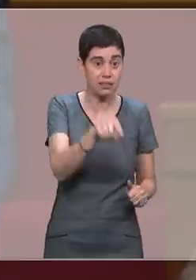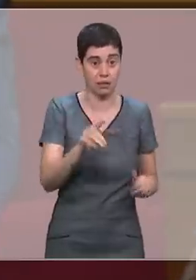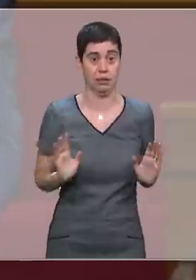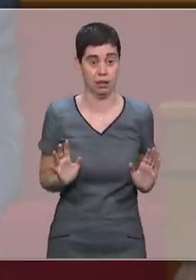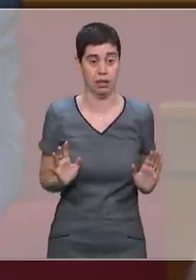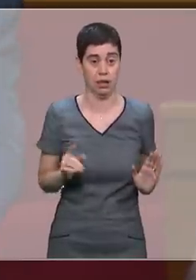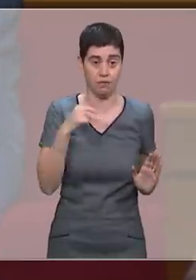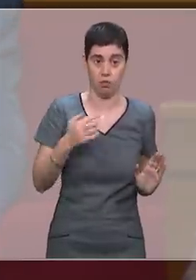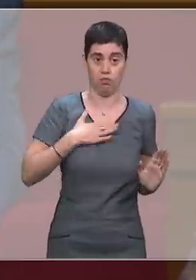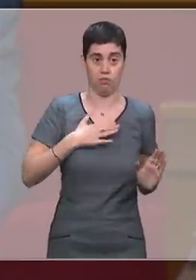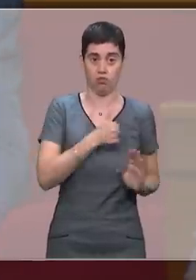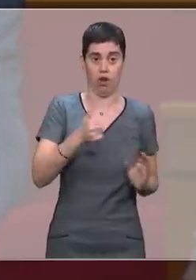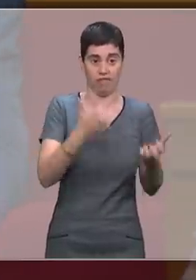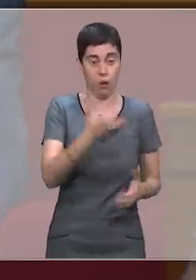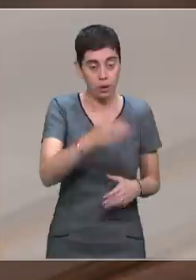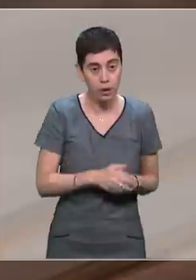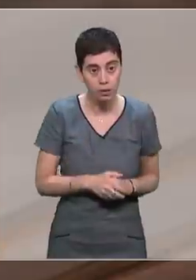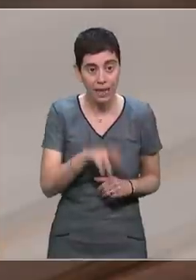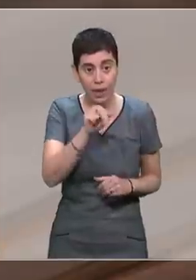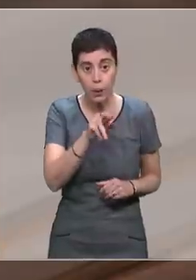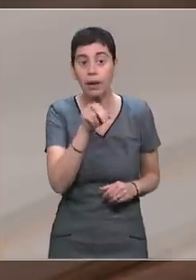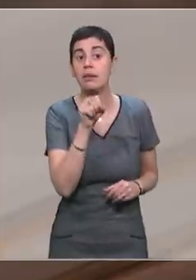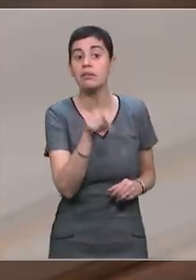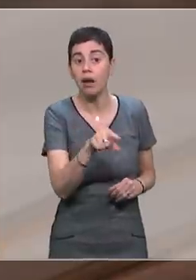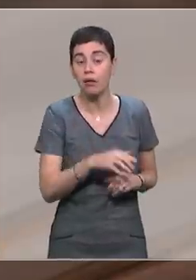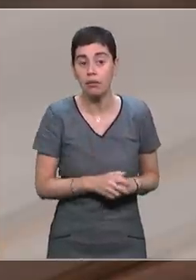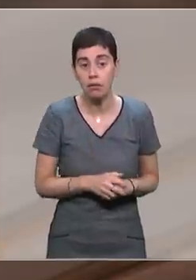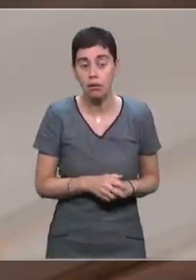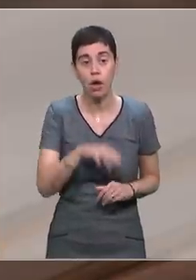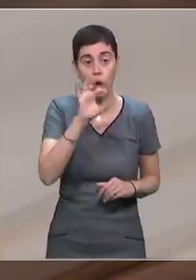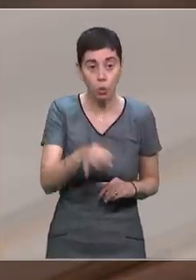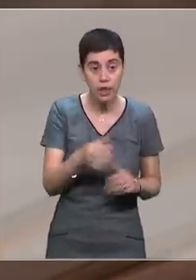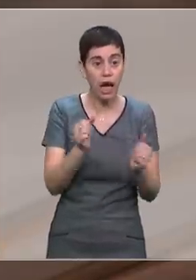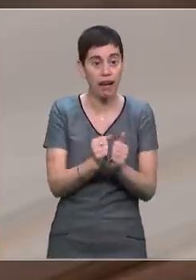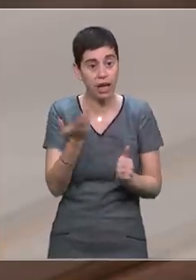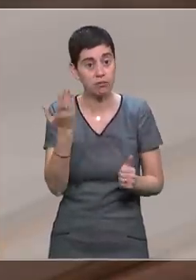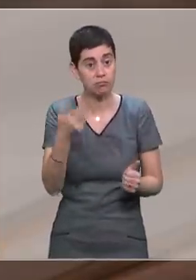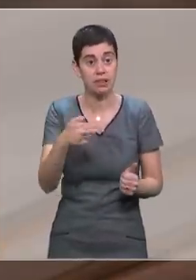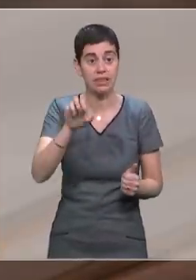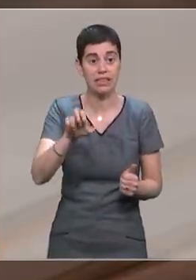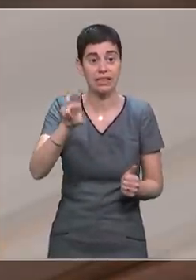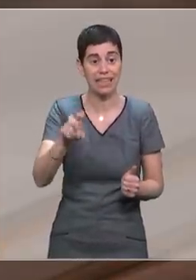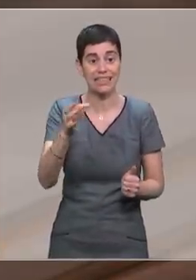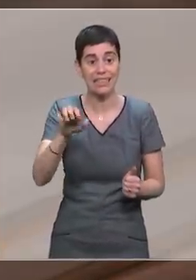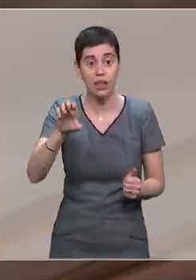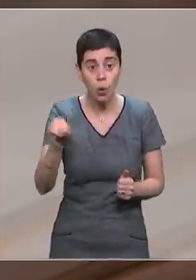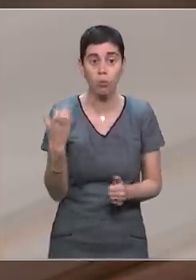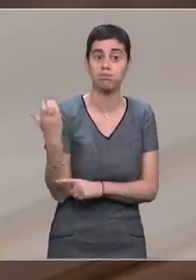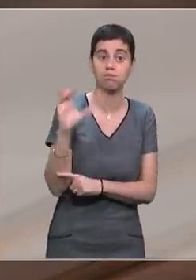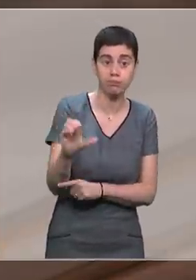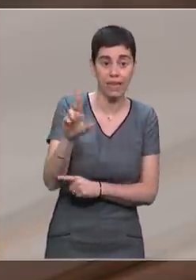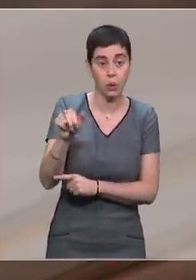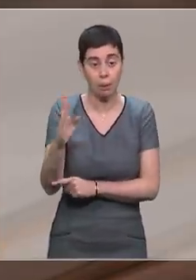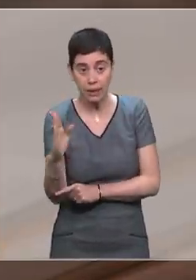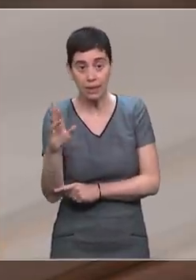dont vous aimeriez avoir le monopole. Alors sur les questions du RER, oui, avec Nexteo, avec les investissements qu'ils ont faits sur le RER B, sur le